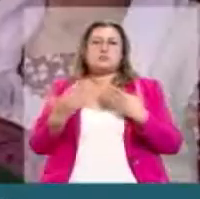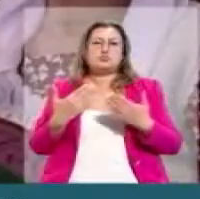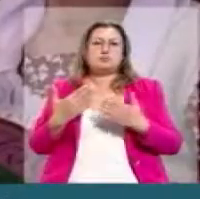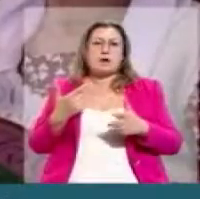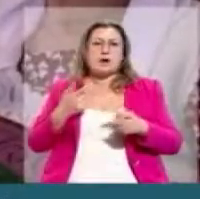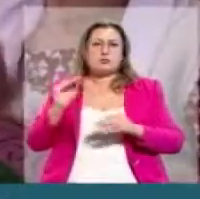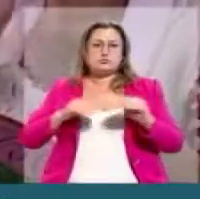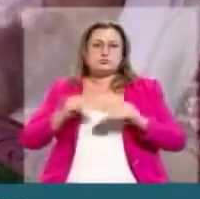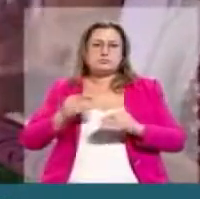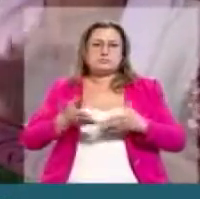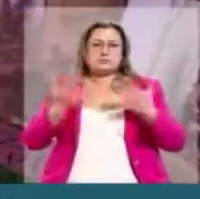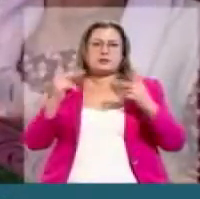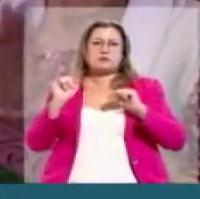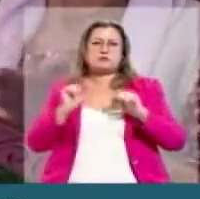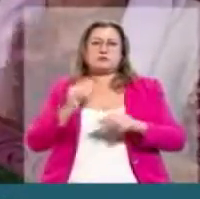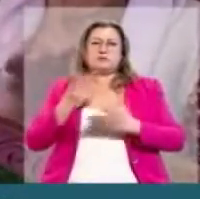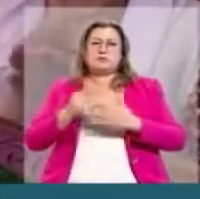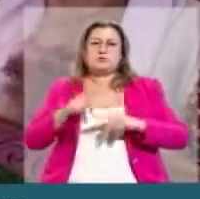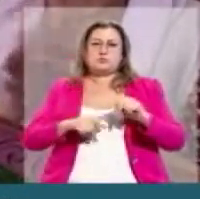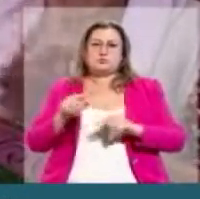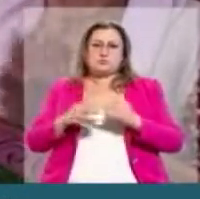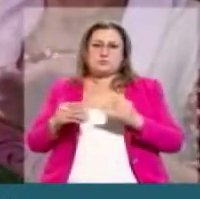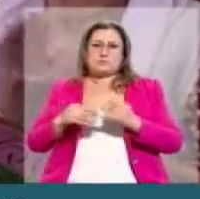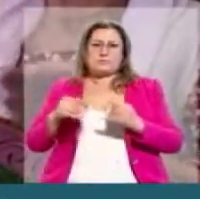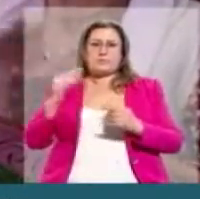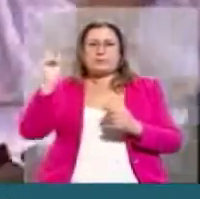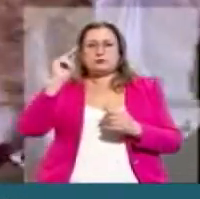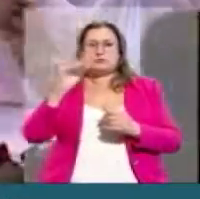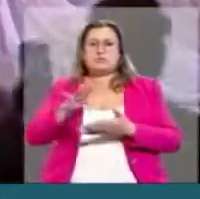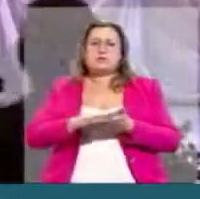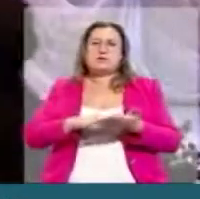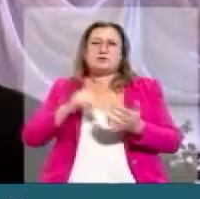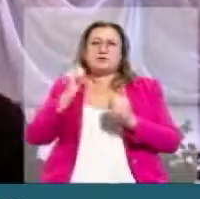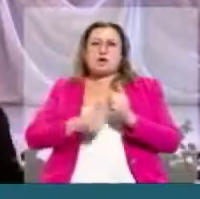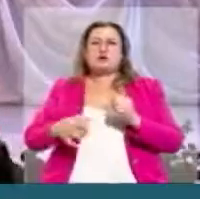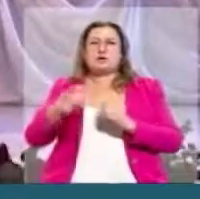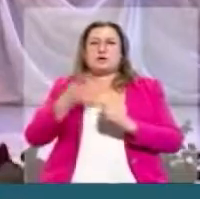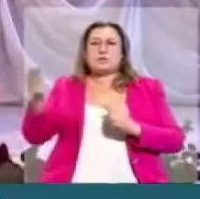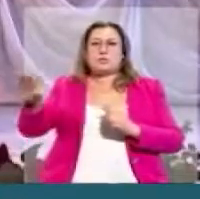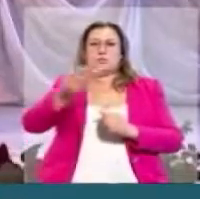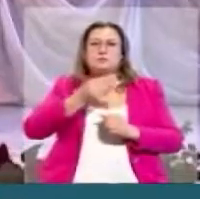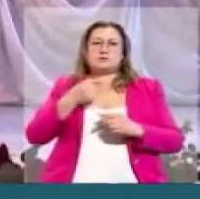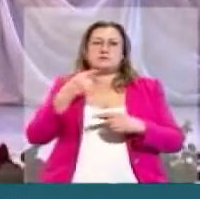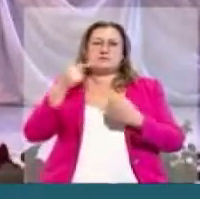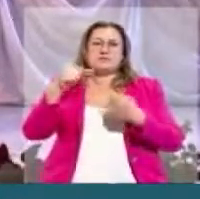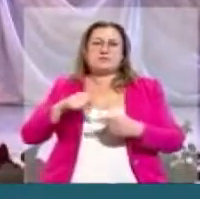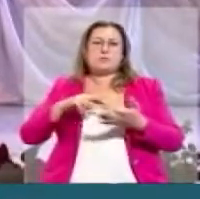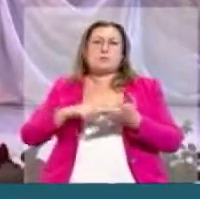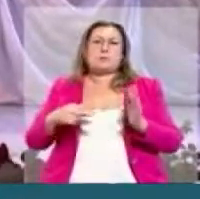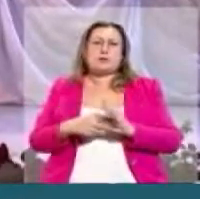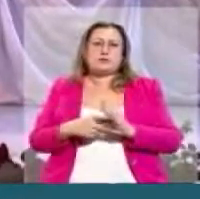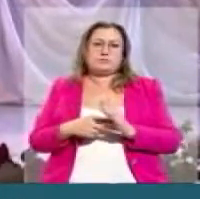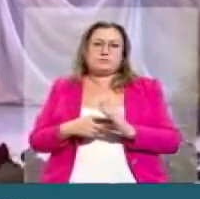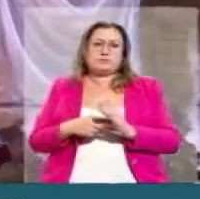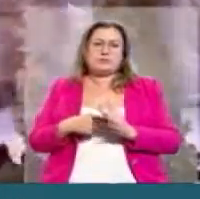түсіндірдік. Естеріңізге сала кетейік, мұндай оқу-жаттығулар жоспарға сай Қазақстанның әрбір өңірінде өткізілетін болады. Жиын соңында